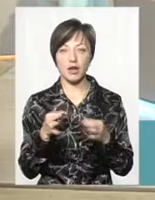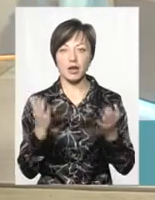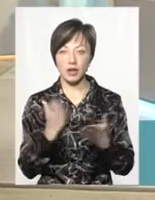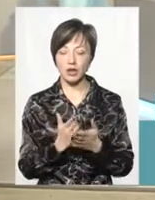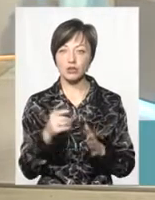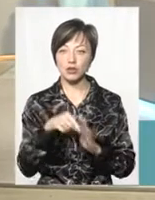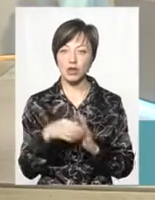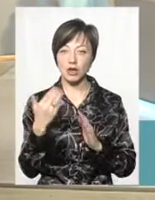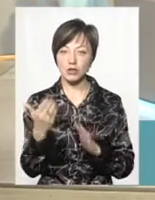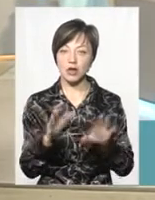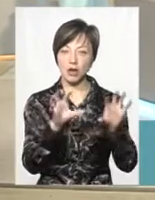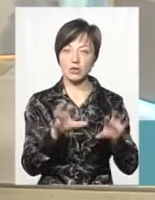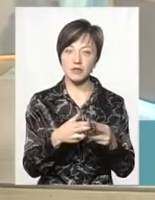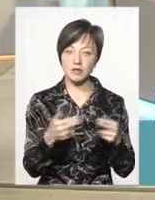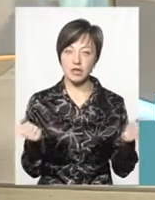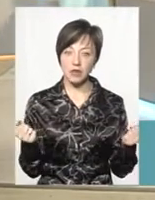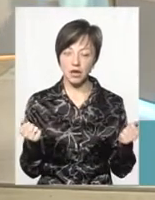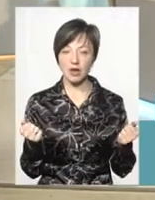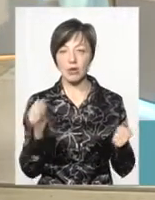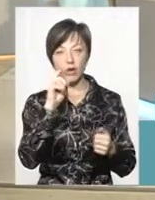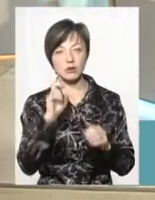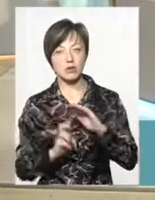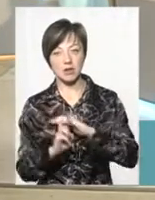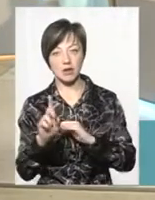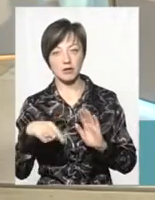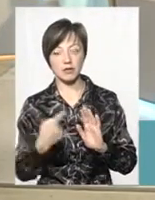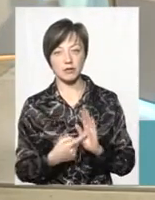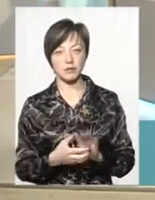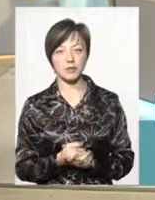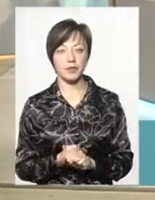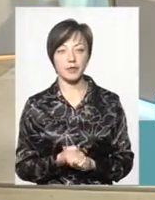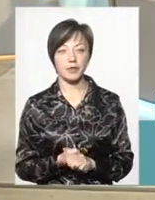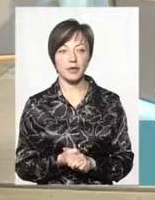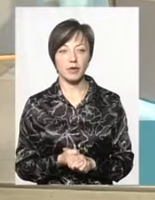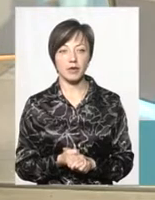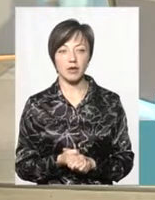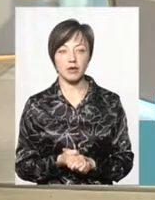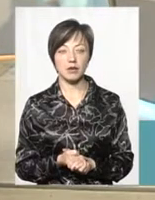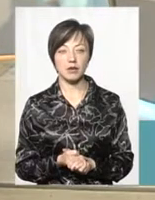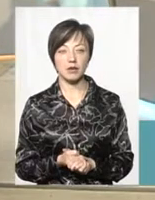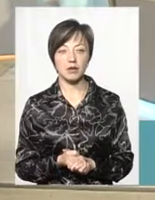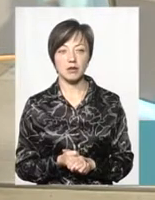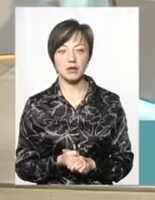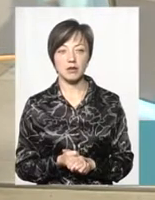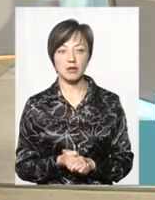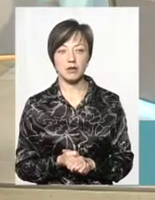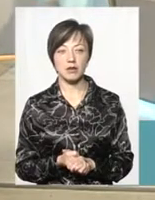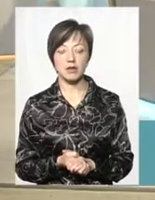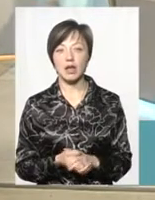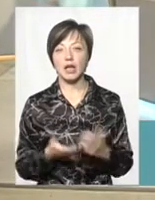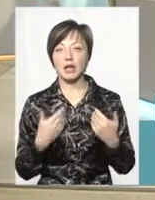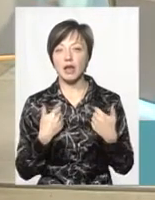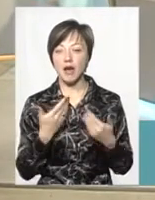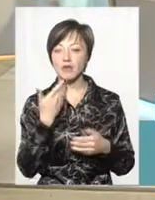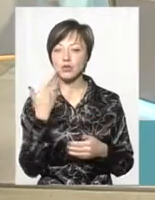них значення канонічне визнання Української церкви? Ну, я виступаю перед ними, розкриваючи ази